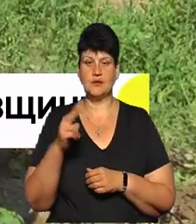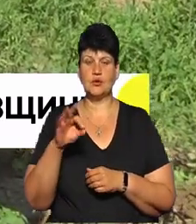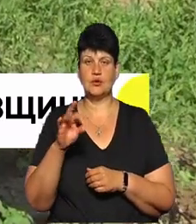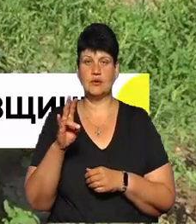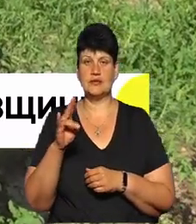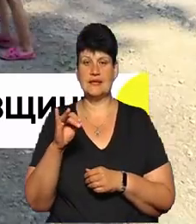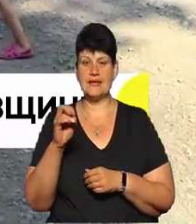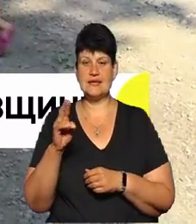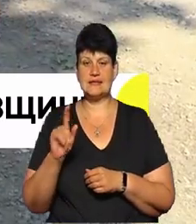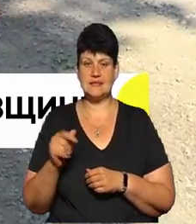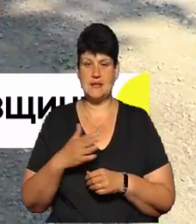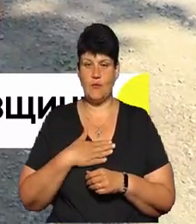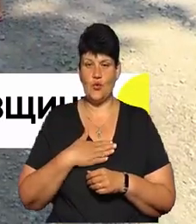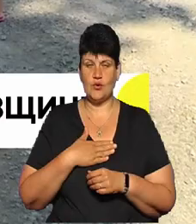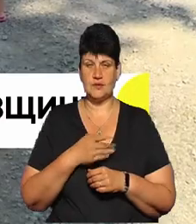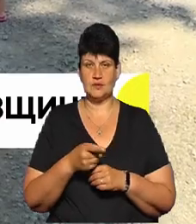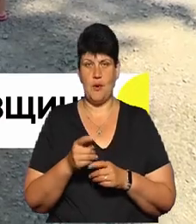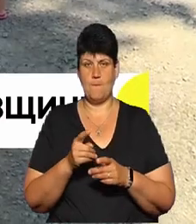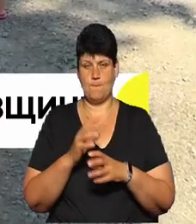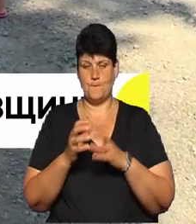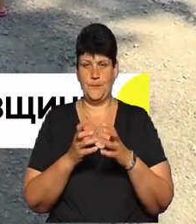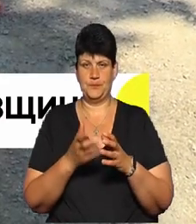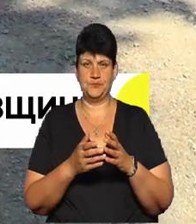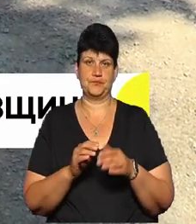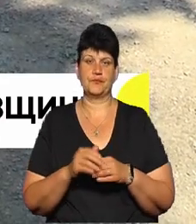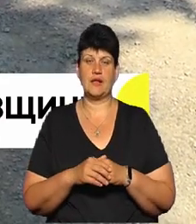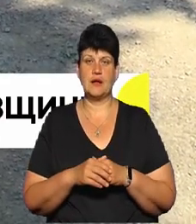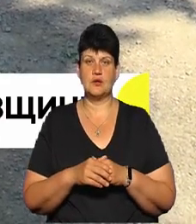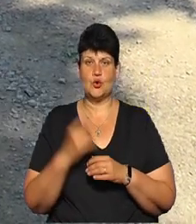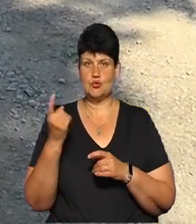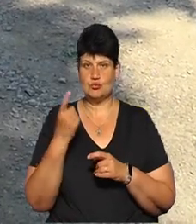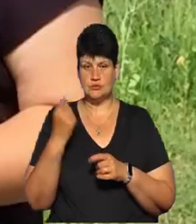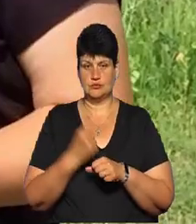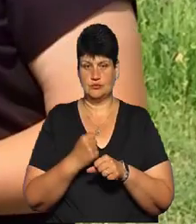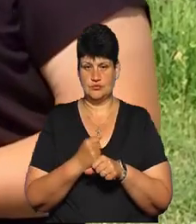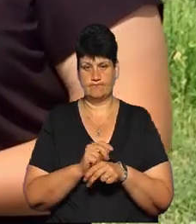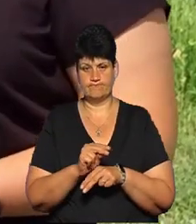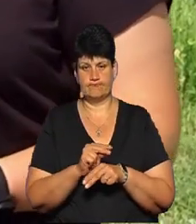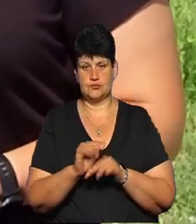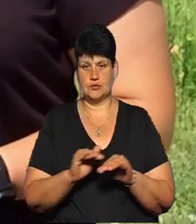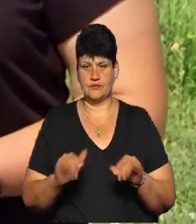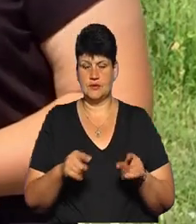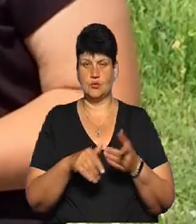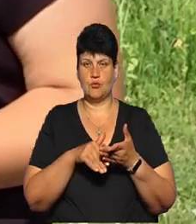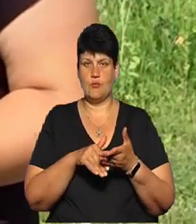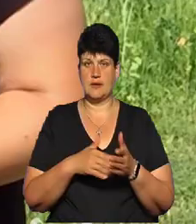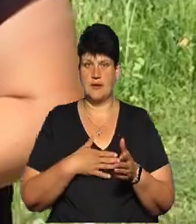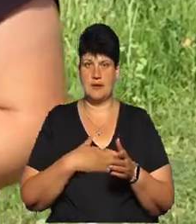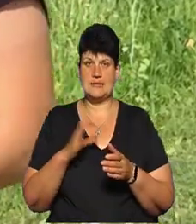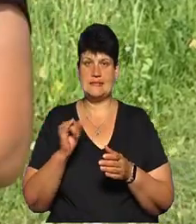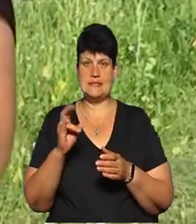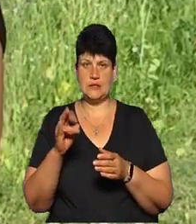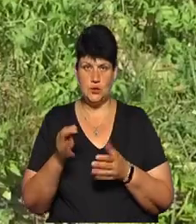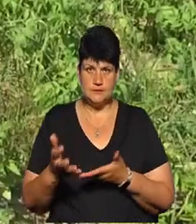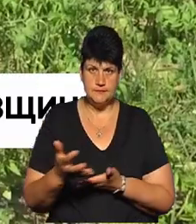моєї батьківщини. До господарських робіт жінка привчає і своїх дітей. Вони допомагають нам і сіно збирати,